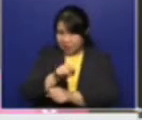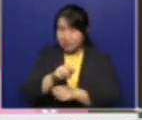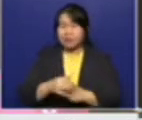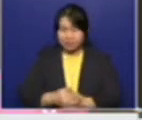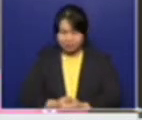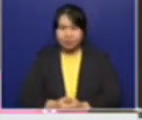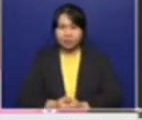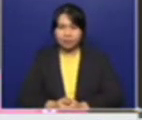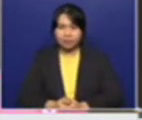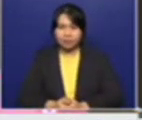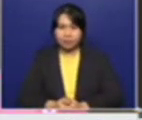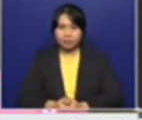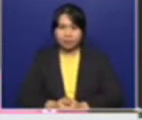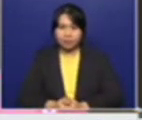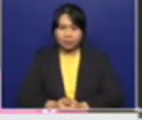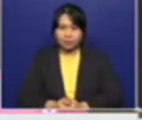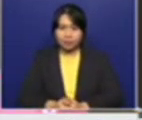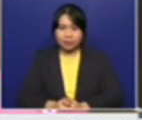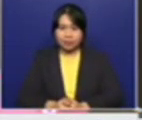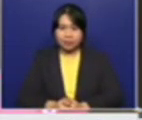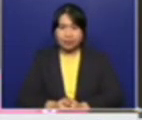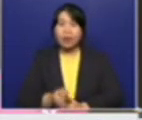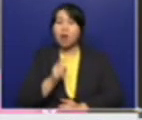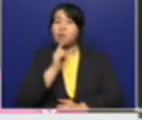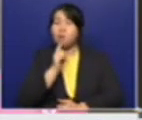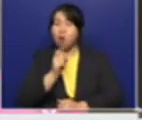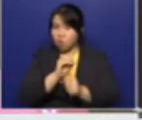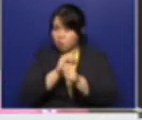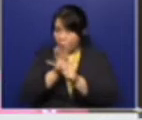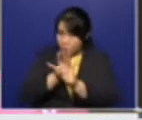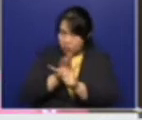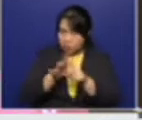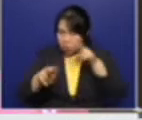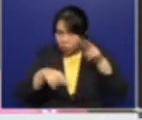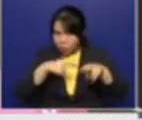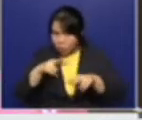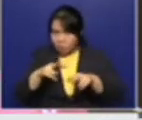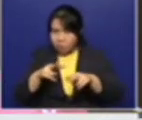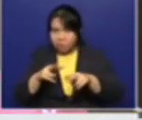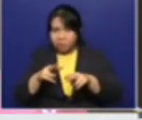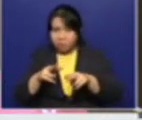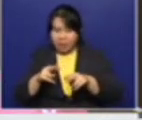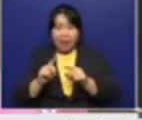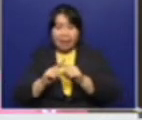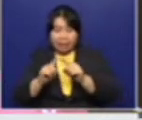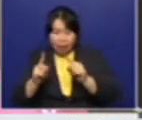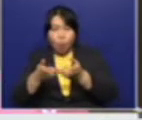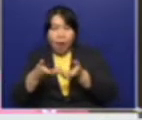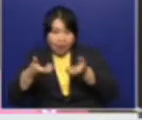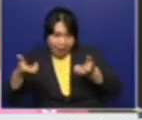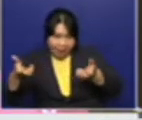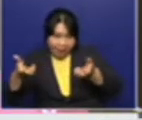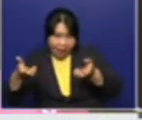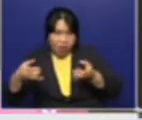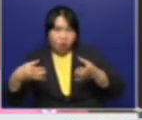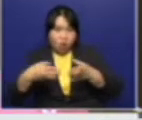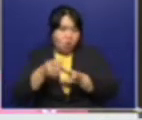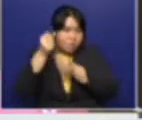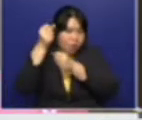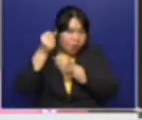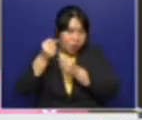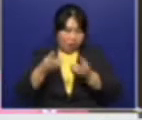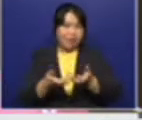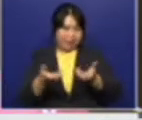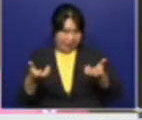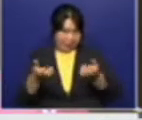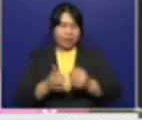ควิด-19โดยไม่เกี่ยวกับการเคลื่อนไหวทางการเมืองบังเอิญ